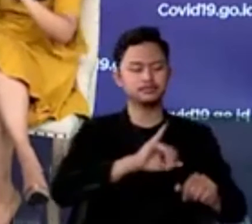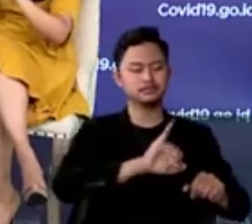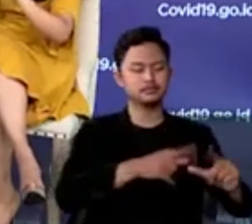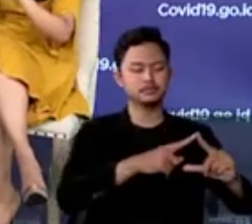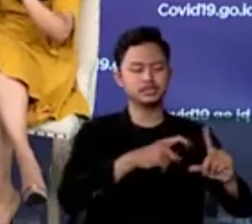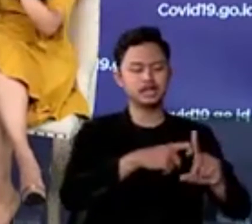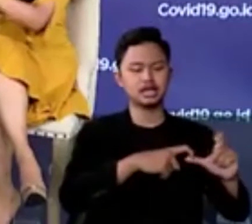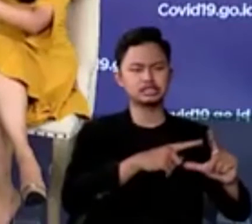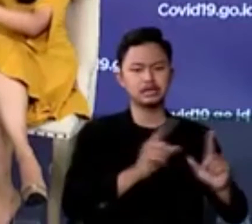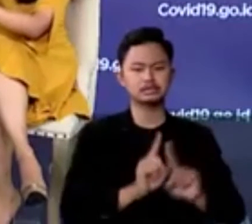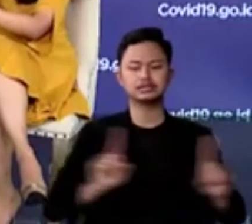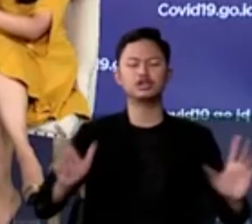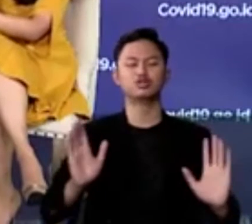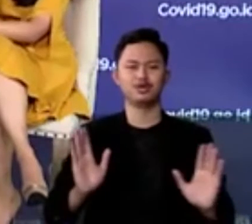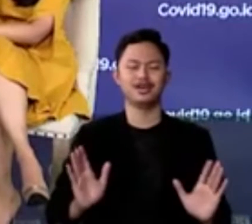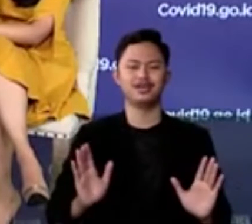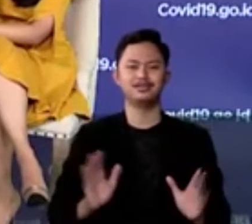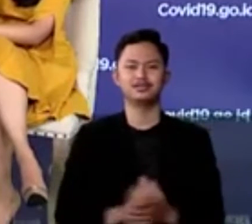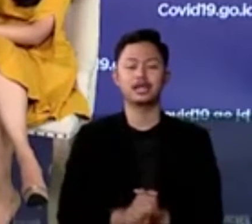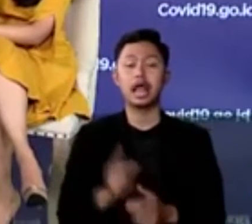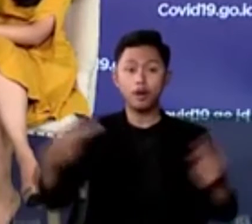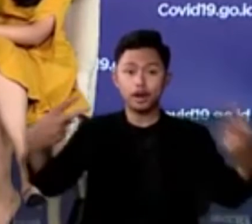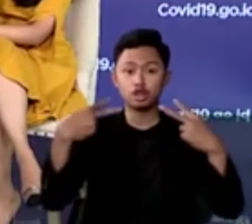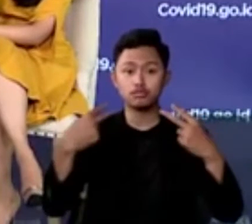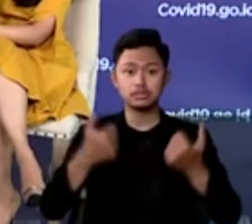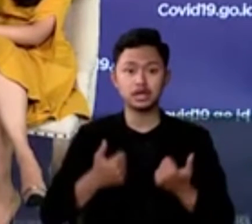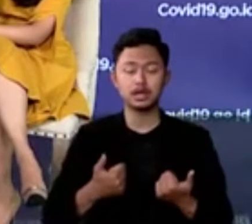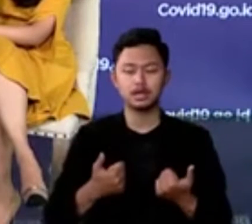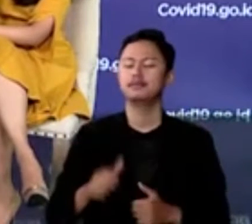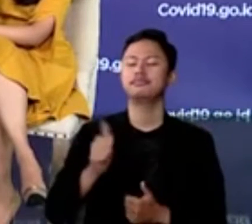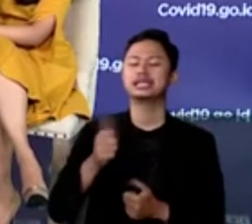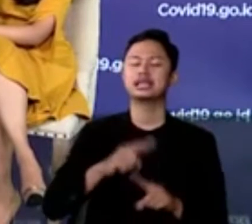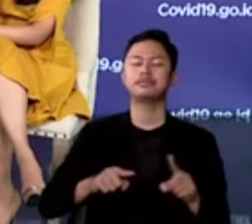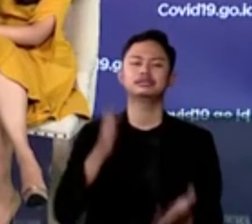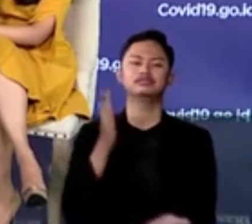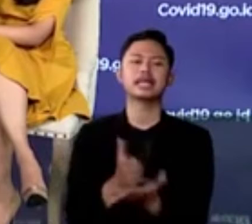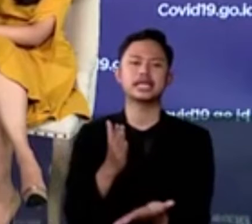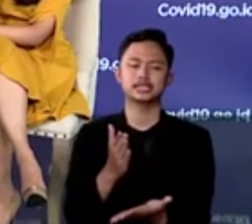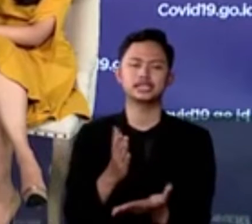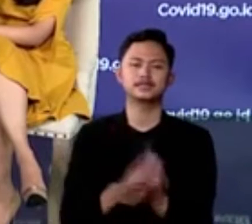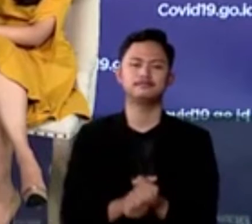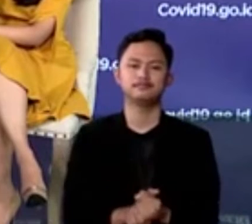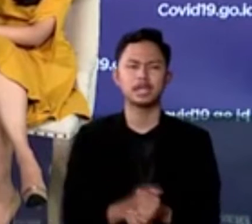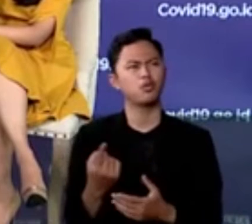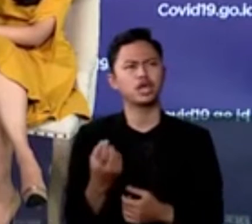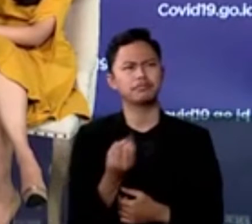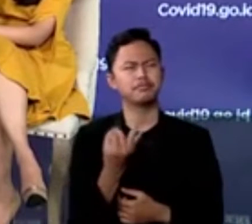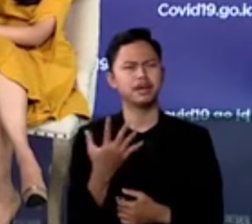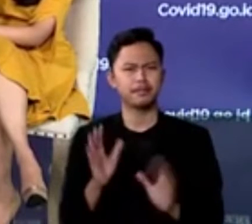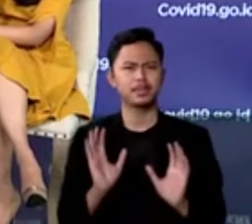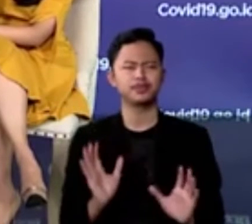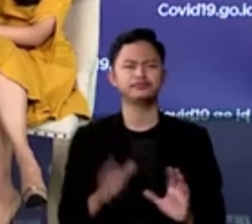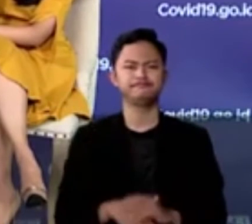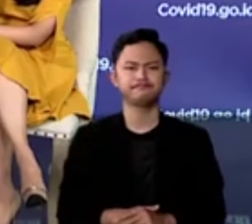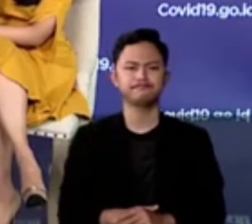audiensi sendiri sekarang bisa menyaksikan langsung masih audiensnya bisa menyaksikan tapi dibatasin Oke dibatasi nanya beberapa